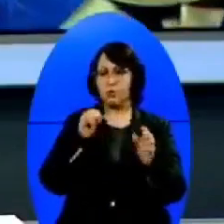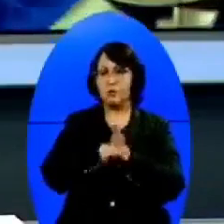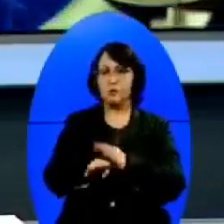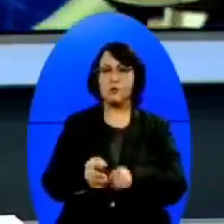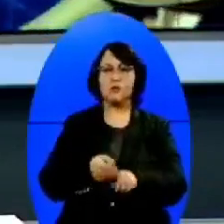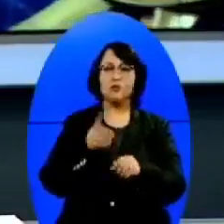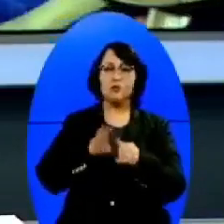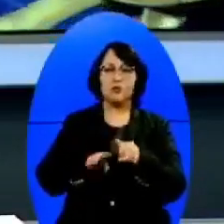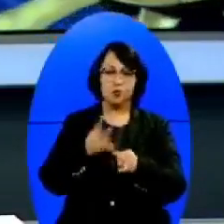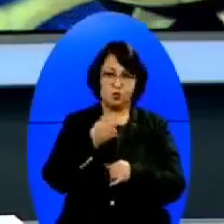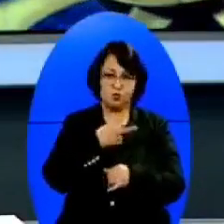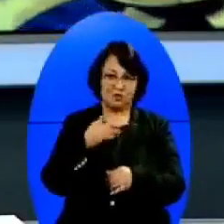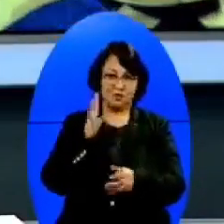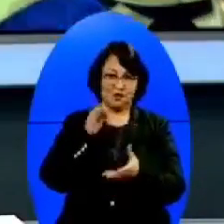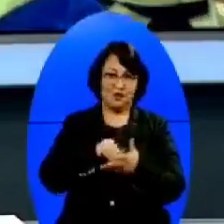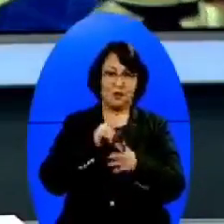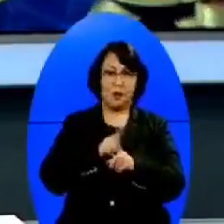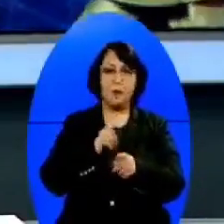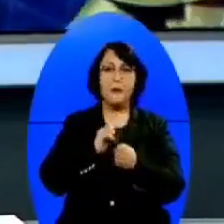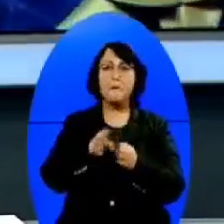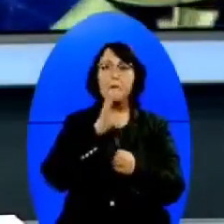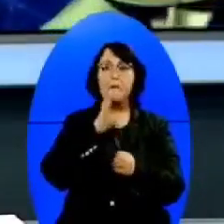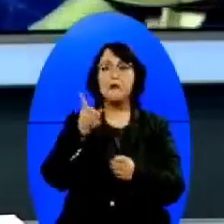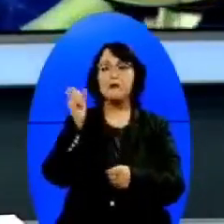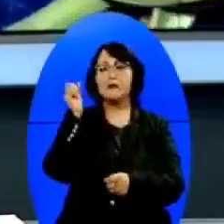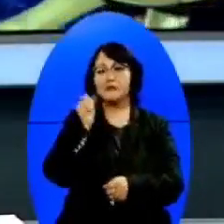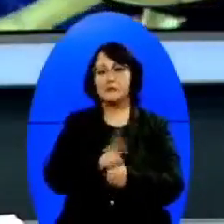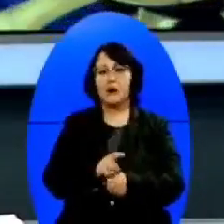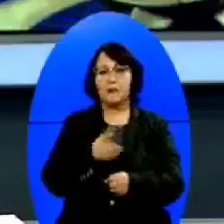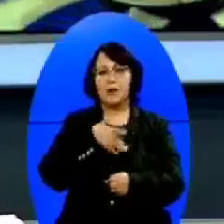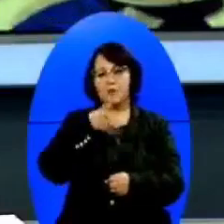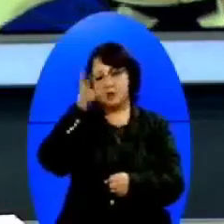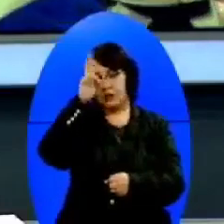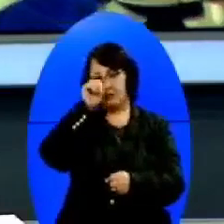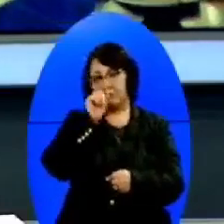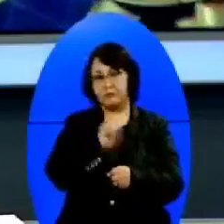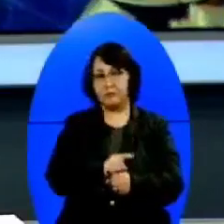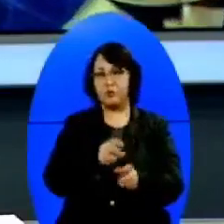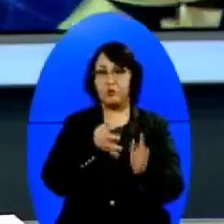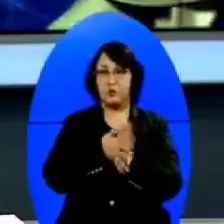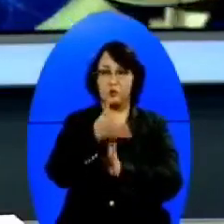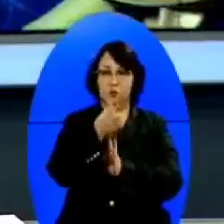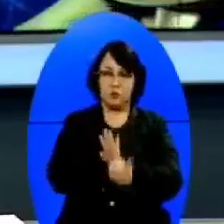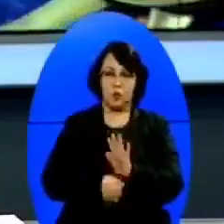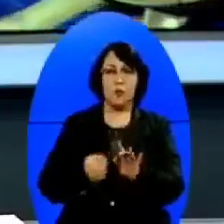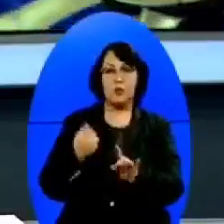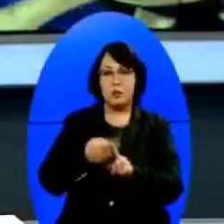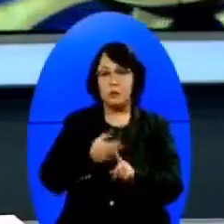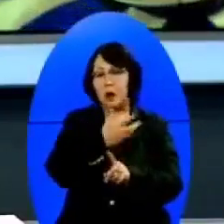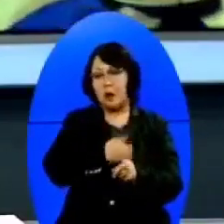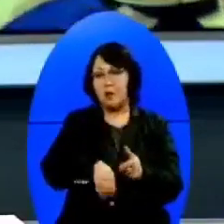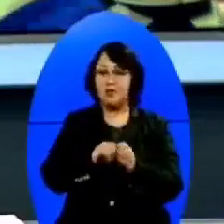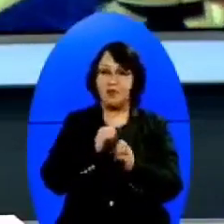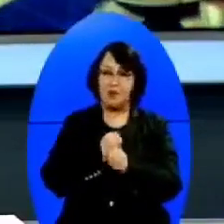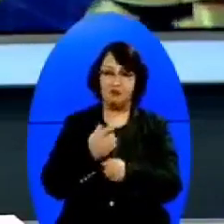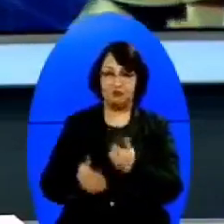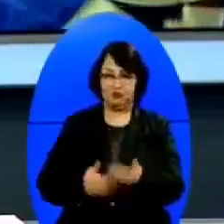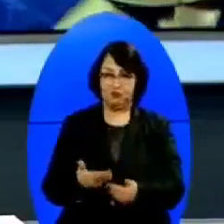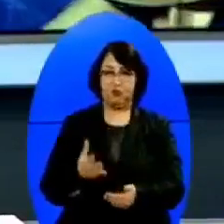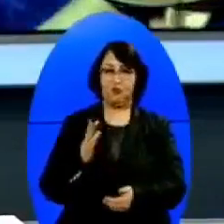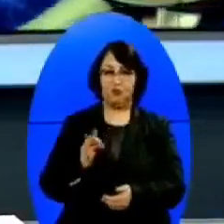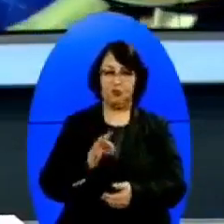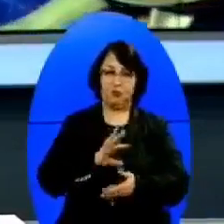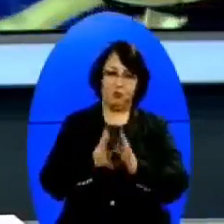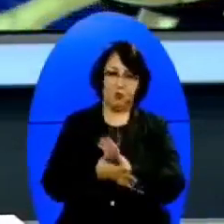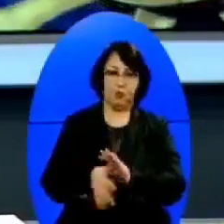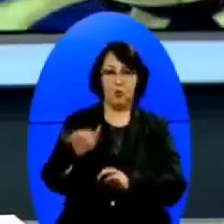сүүлийн үеийн стандартаар тоноглохоор болсон. Энэхүү захиалгыг эрүүл мэндийн яамнаас өгч төсөв нэмэгдсэн, за ажил өрнсөн байдаг. Харин өнөөдөр